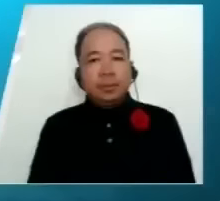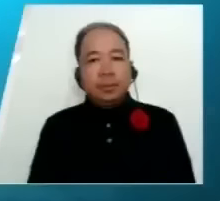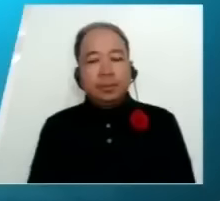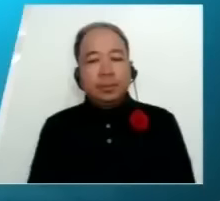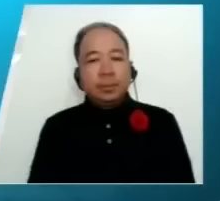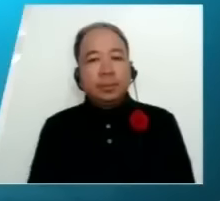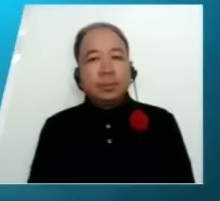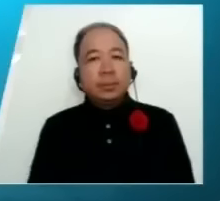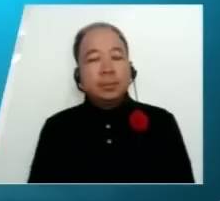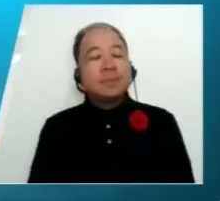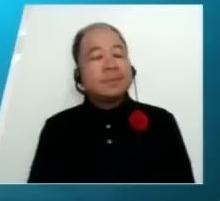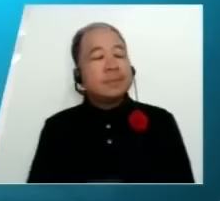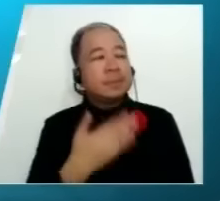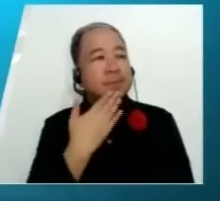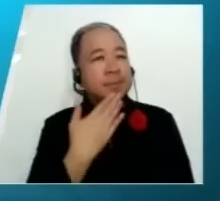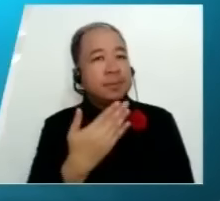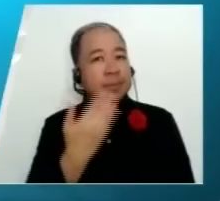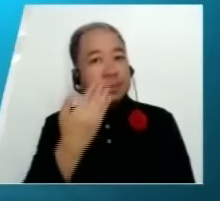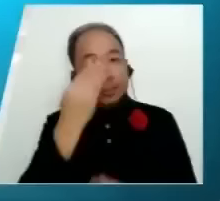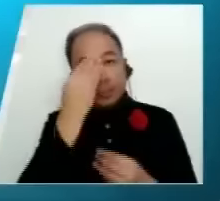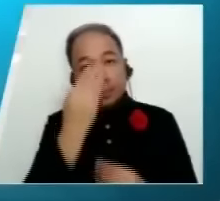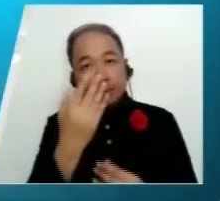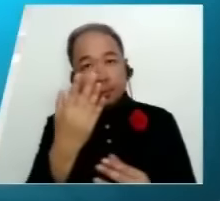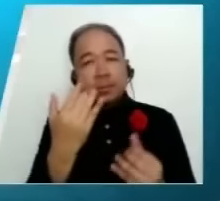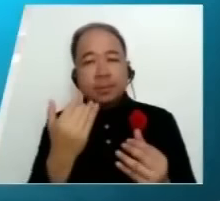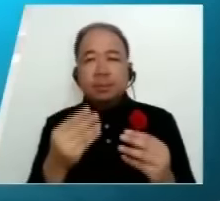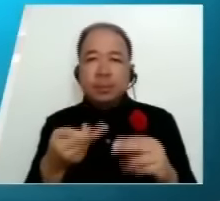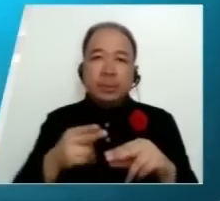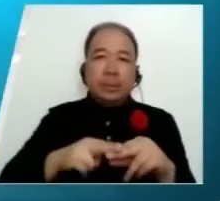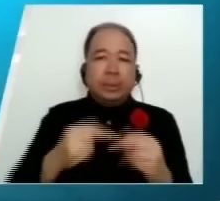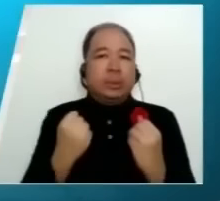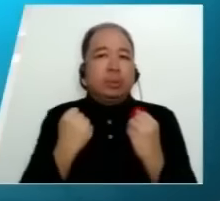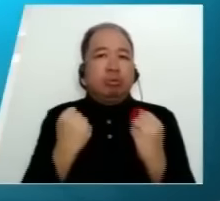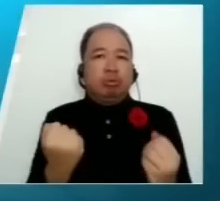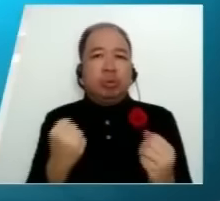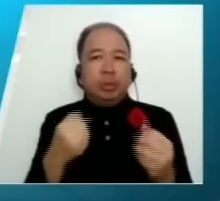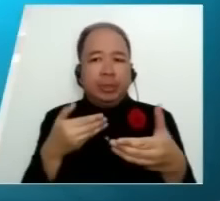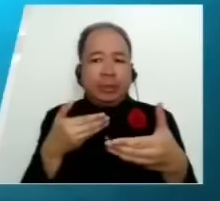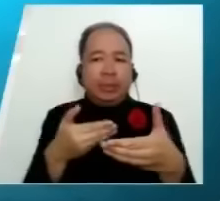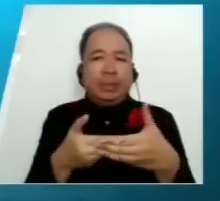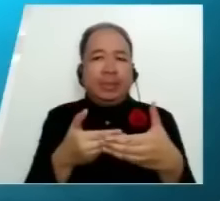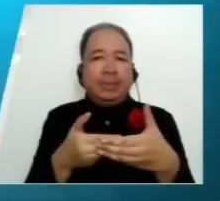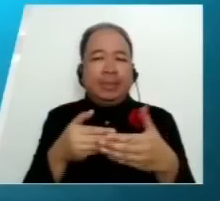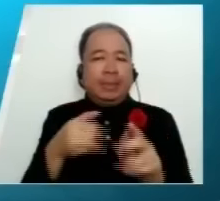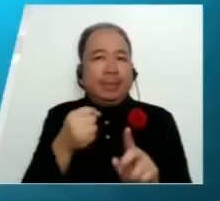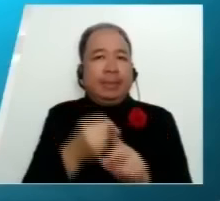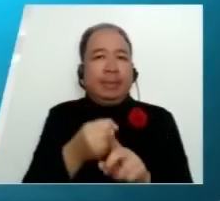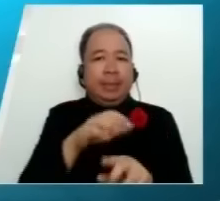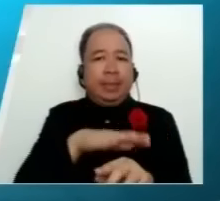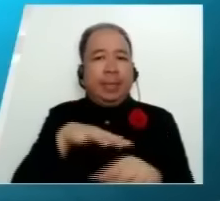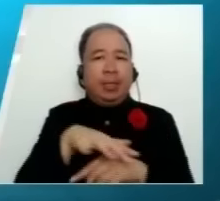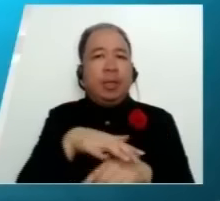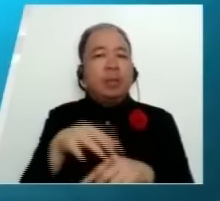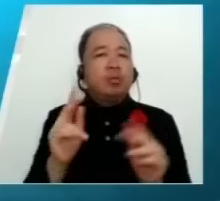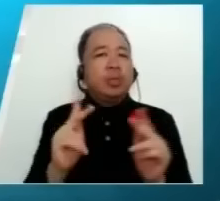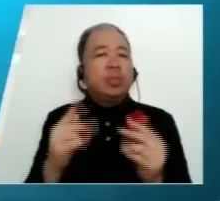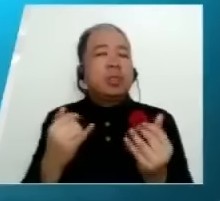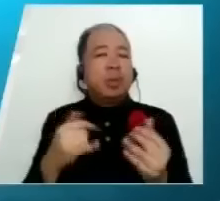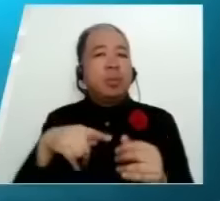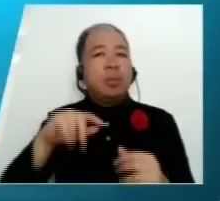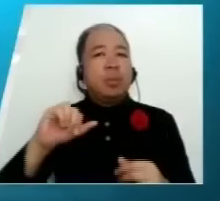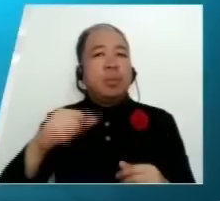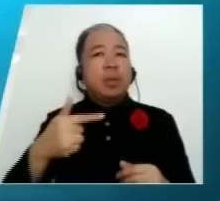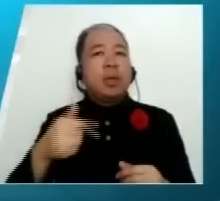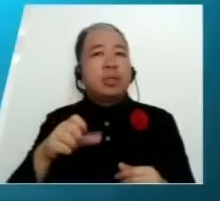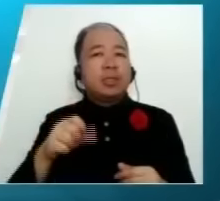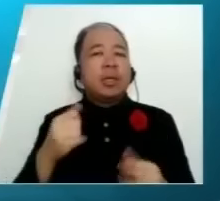Salamat, Ms. Mel. Mga kapuso, dahil lalo pang lumakas at lalo pang dumidikit sa kalupaan ang Bagyong Christine, mas itinaas rin po ng pag-asa ang babala